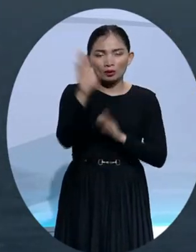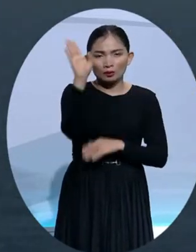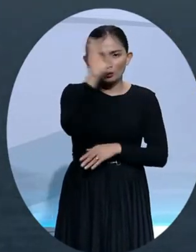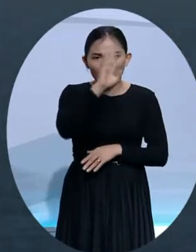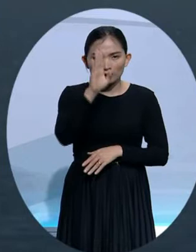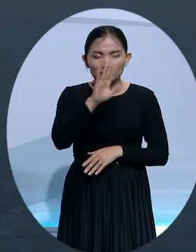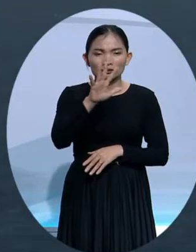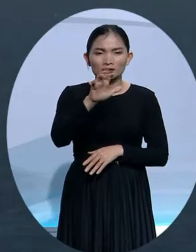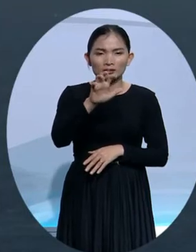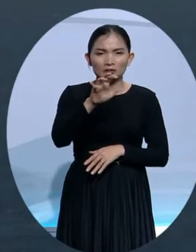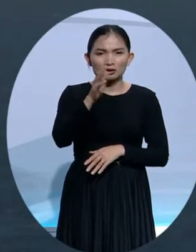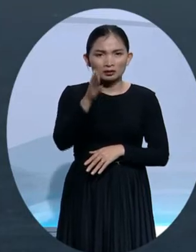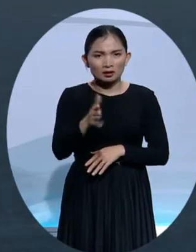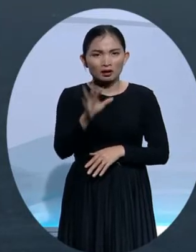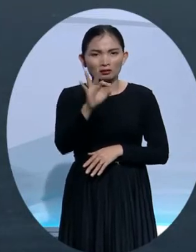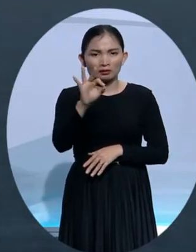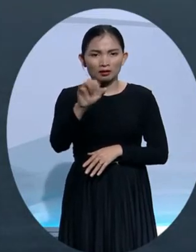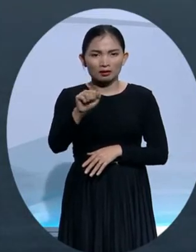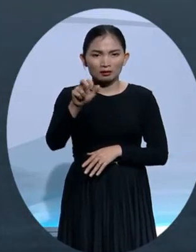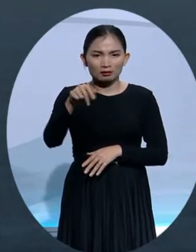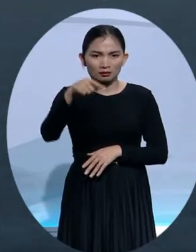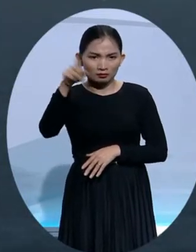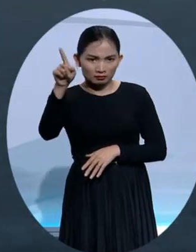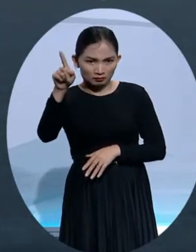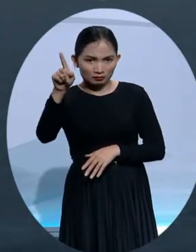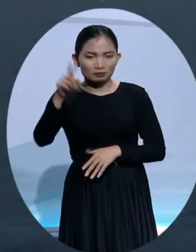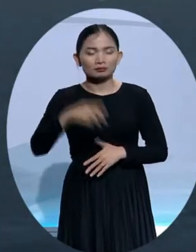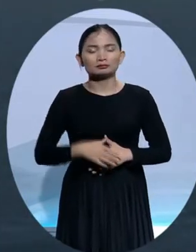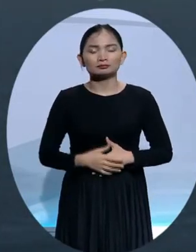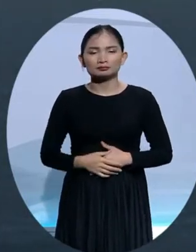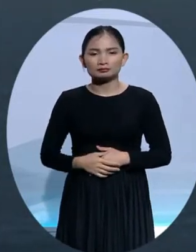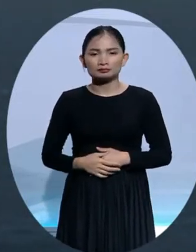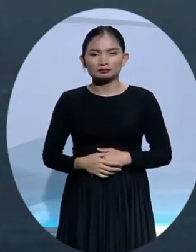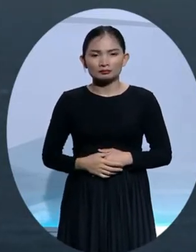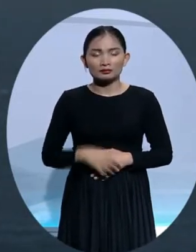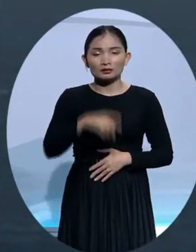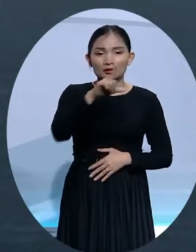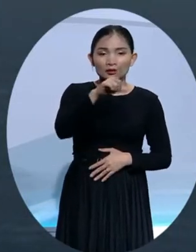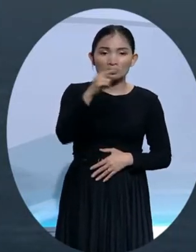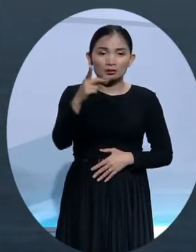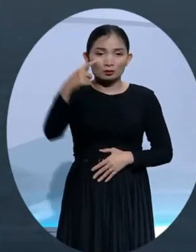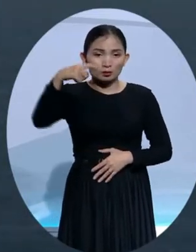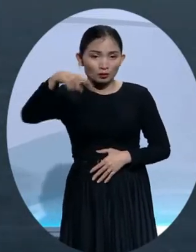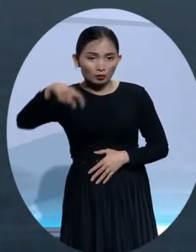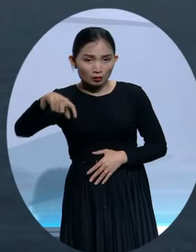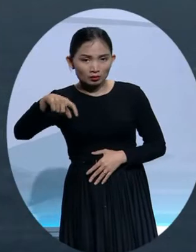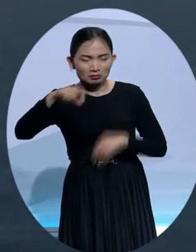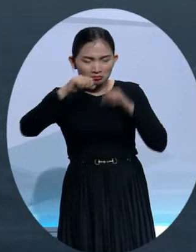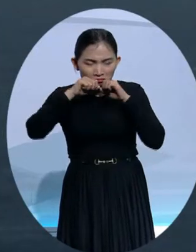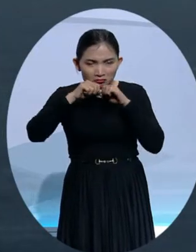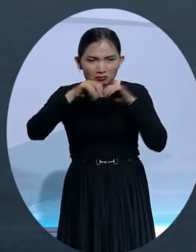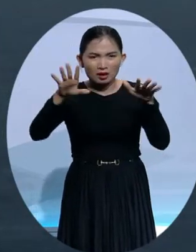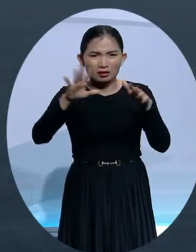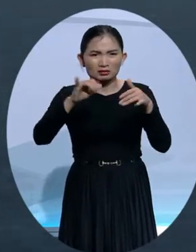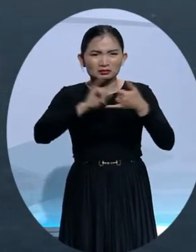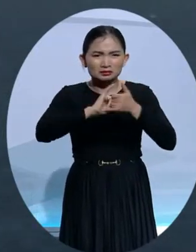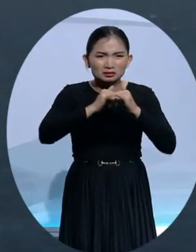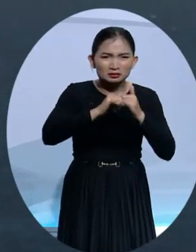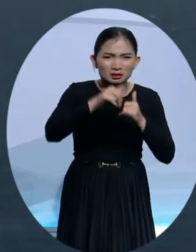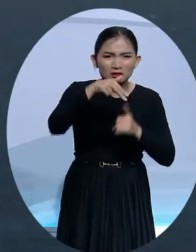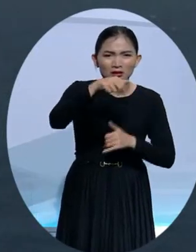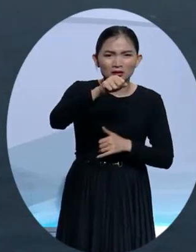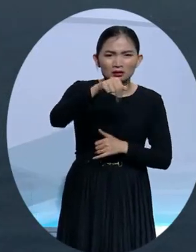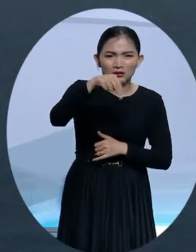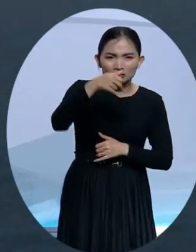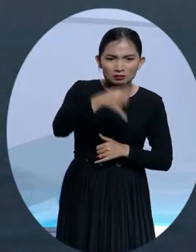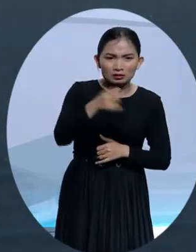góp phần hạ nhiệt tình trạng khan hiếm lương thực trên toàn cầu hiện nay. Liên Hiệp Quốc đã cảnh báo nguy cơ xảy ra nhiều đạn đói trong năm nay như một hệ lụy của cuộc